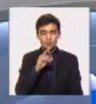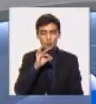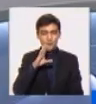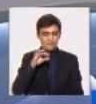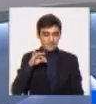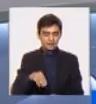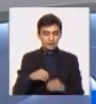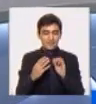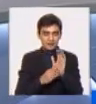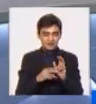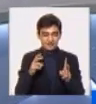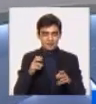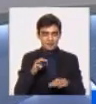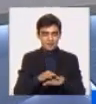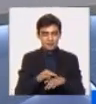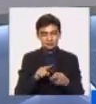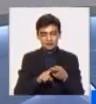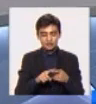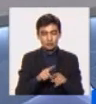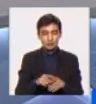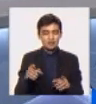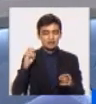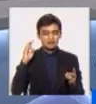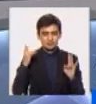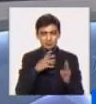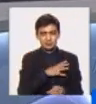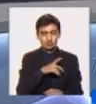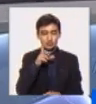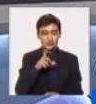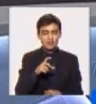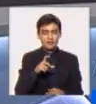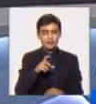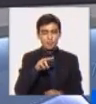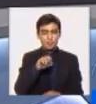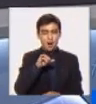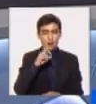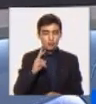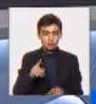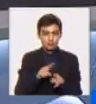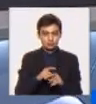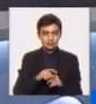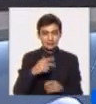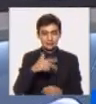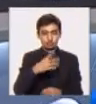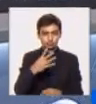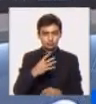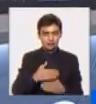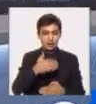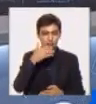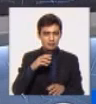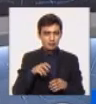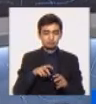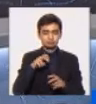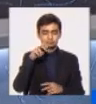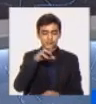COVID-19 противостоит по-разному. Аллен Робер, известный как Человек-паук, забрался на 34-этажную башню в Барселоне.